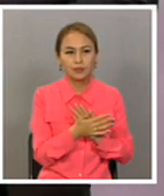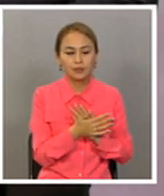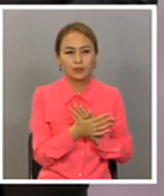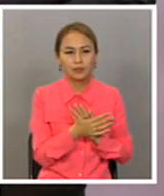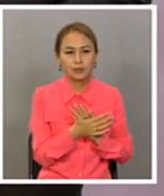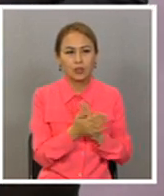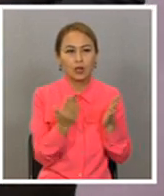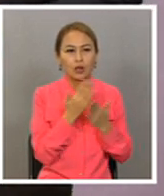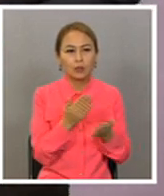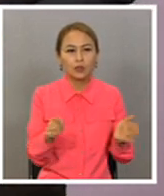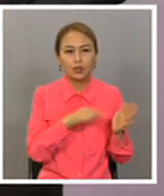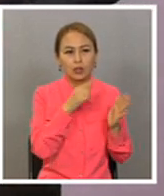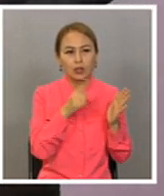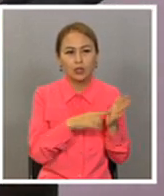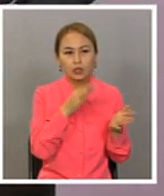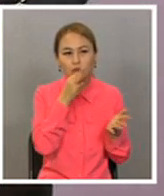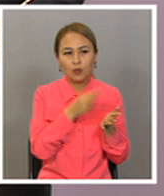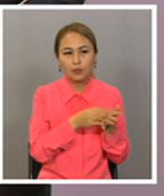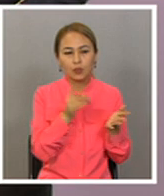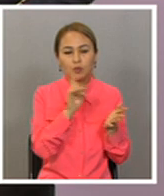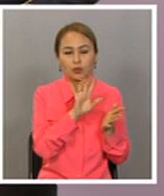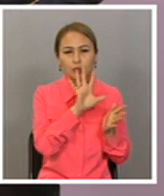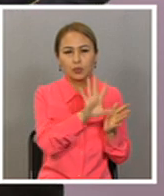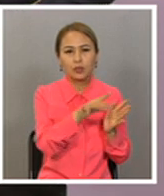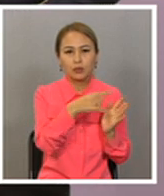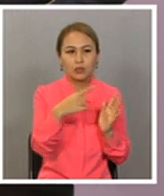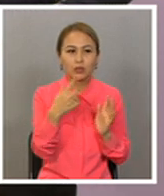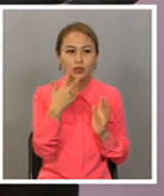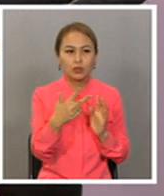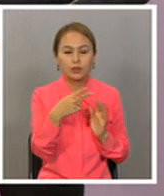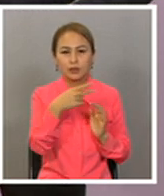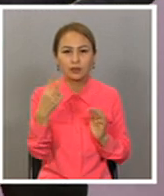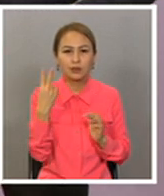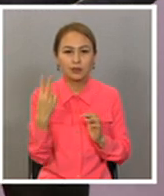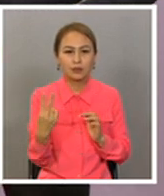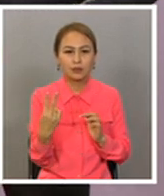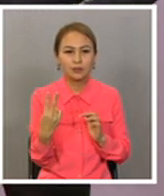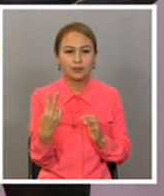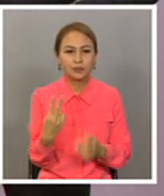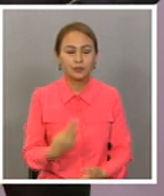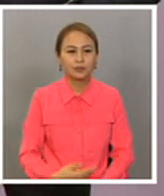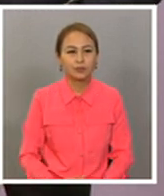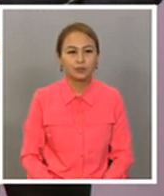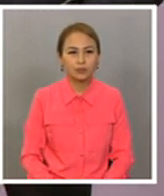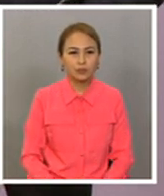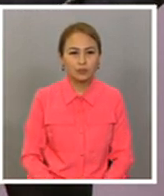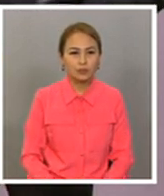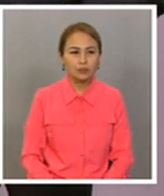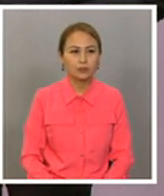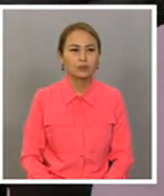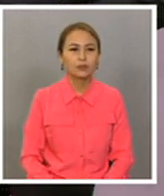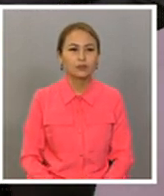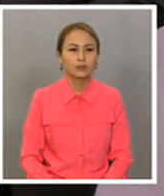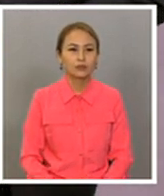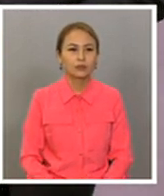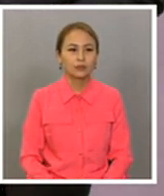Bu sıraqa cevap beru üçün 5 ben 3'tün ayırmasın tabamız. Neticemiz 2